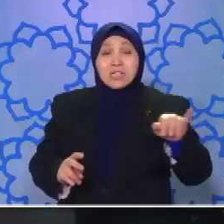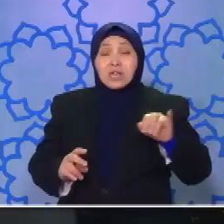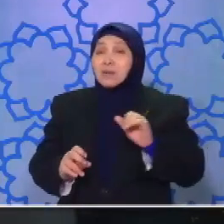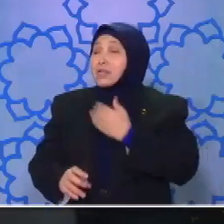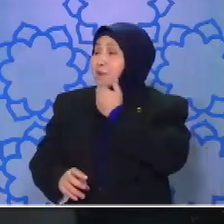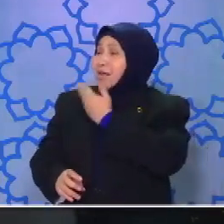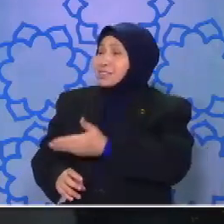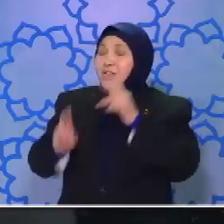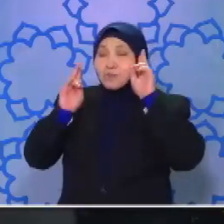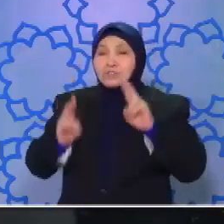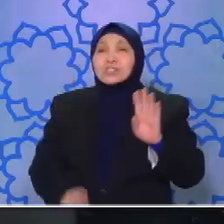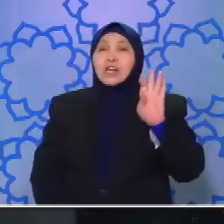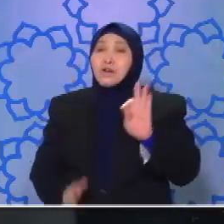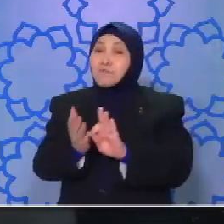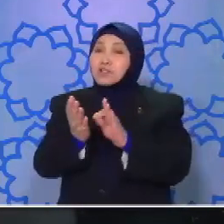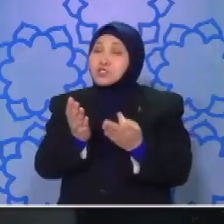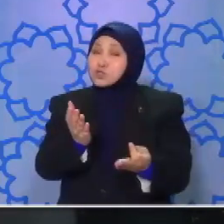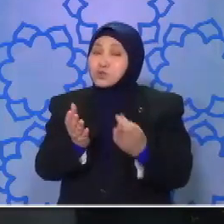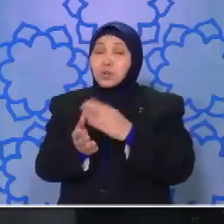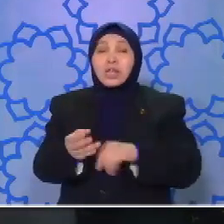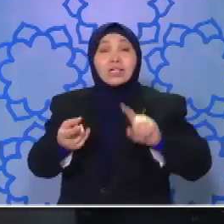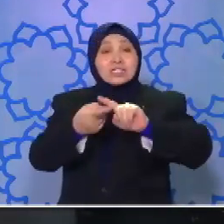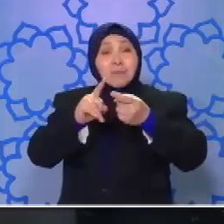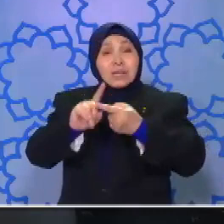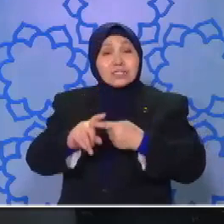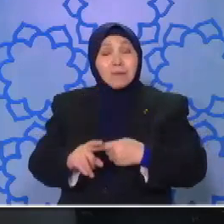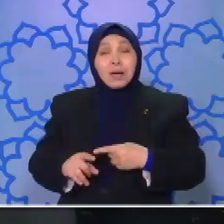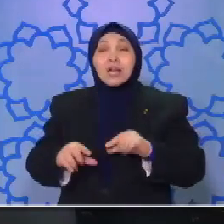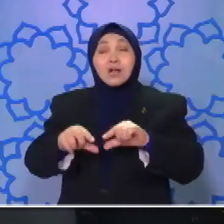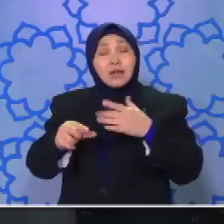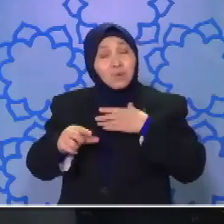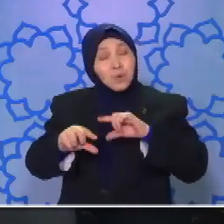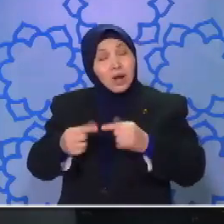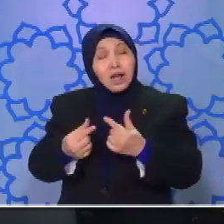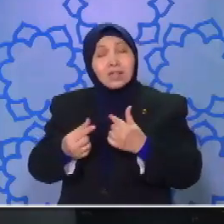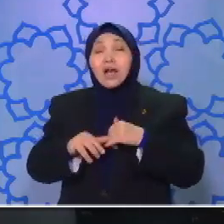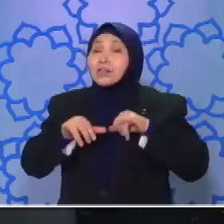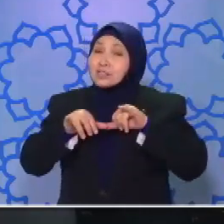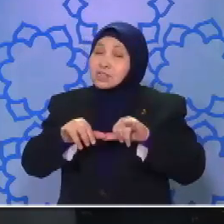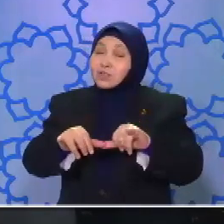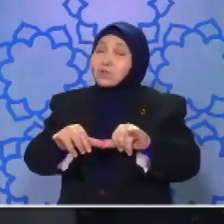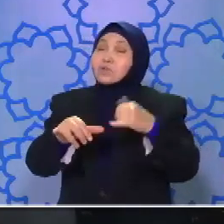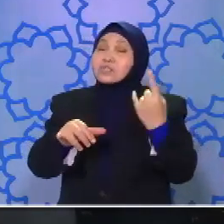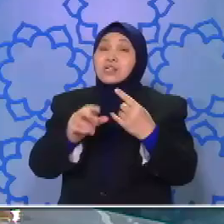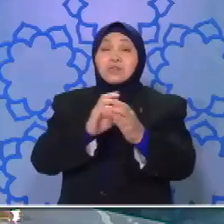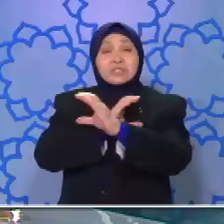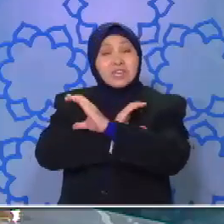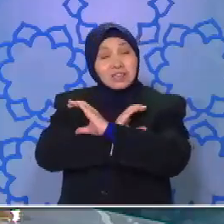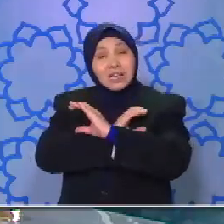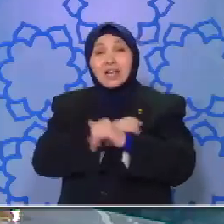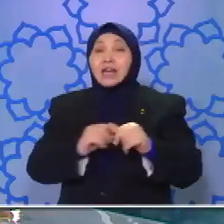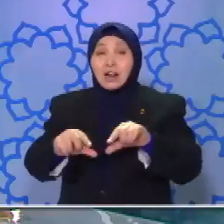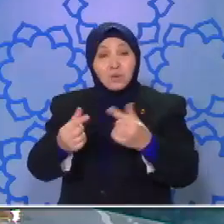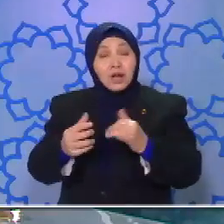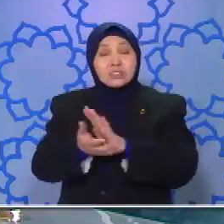terima kasih Al-Fadhil Ustaz Tuan Fazrul dan penonton sahabat-sahabat Al-Quran yang sentiasa terus cintakan Al-Quran. Moga-moga